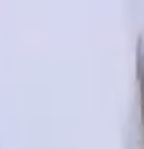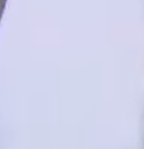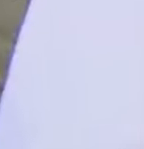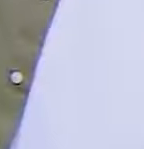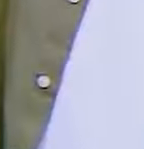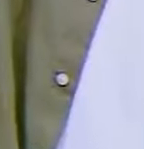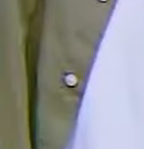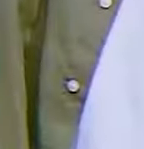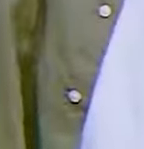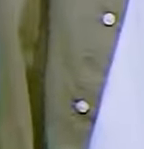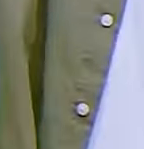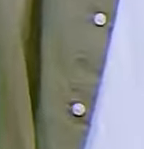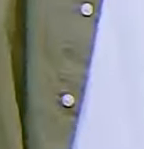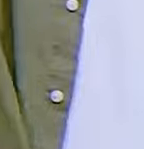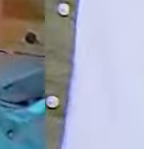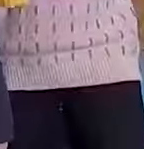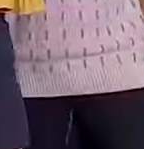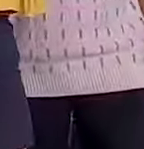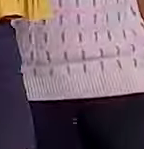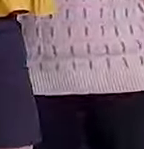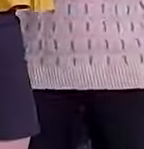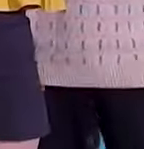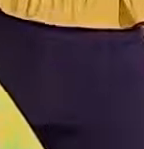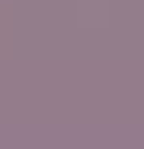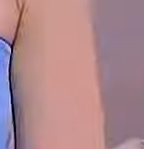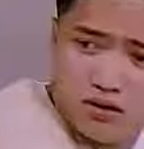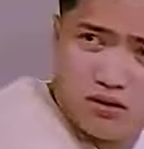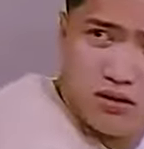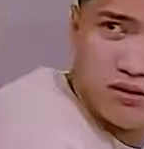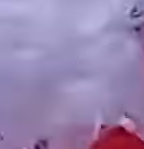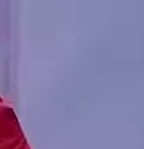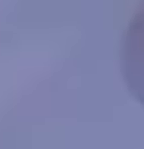bahala. 15 days na lang, Pasko na! Ho, ho, ho!